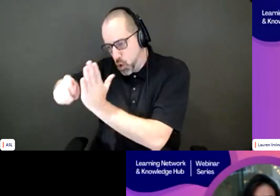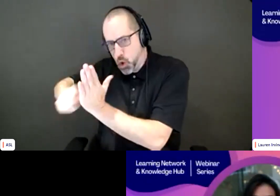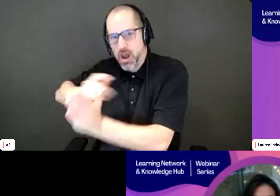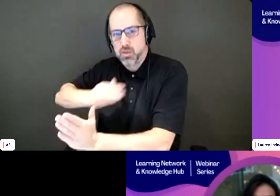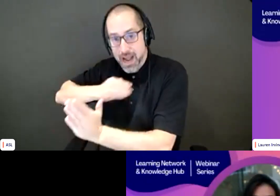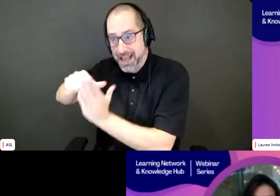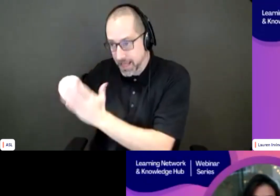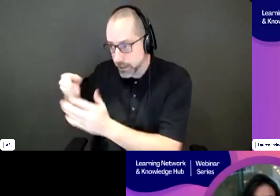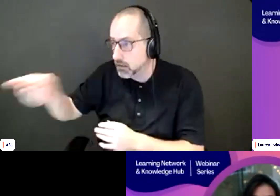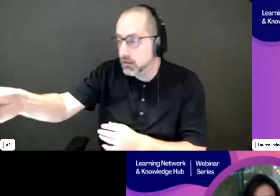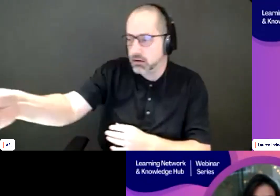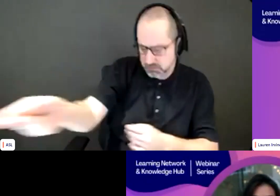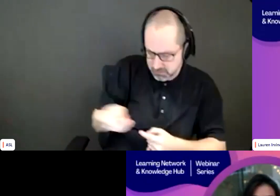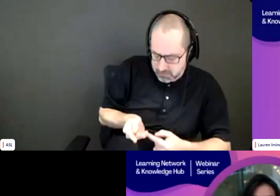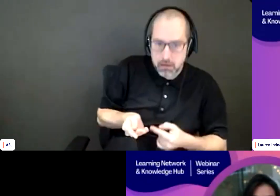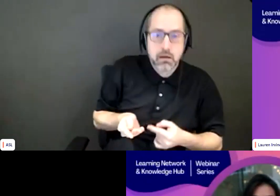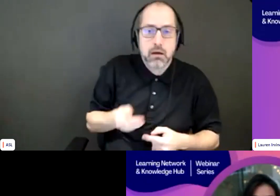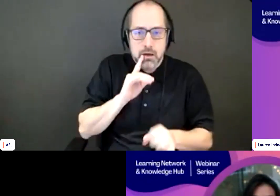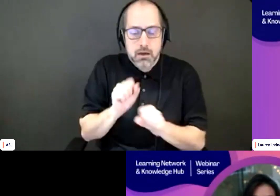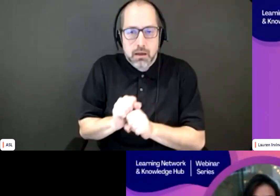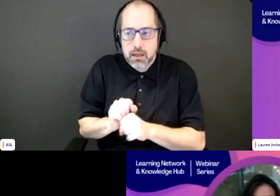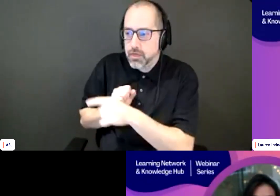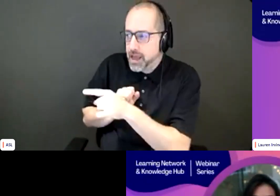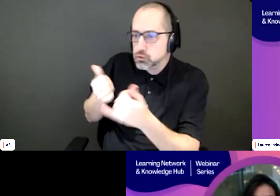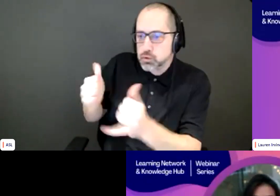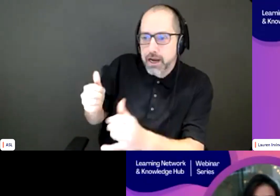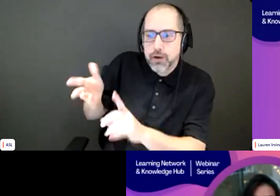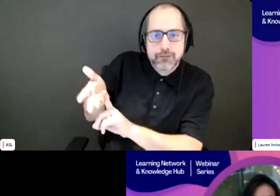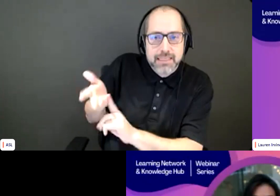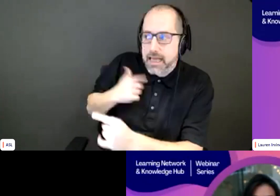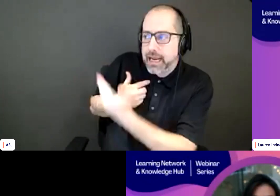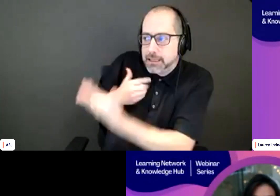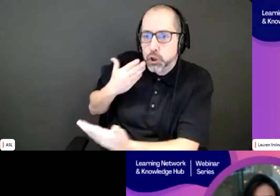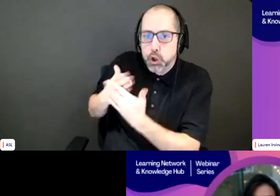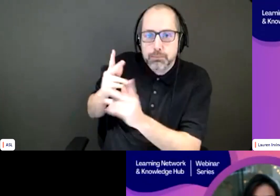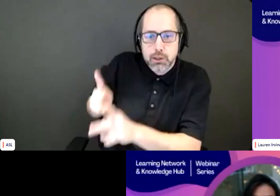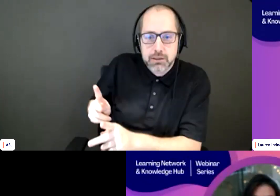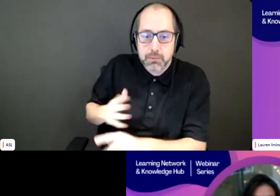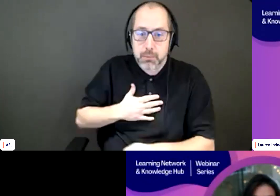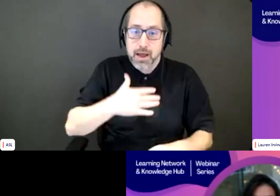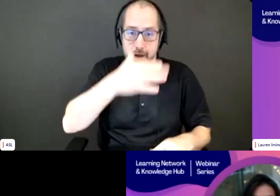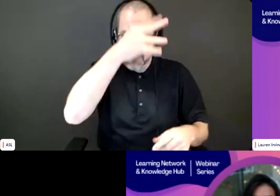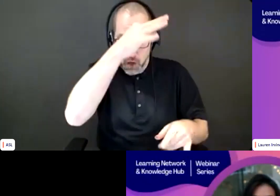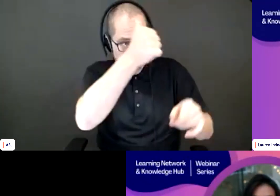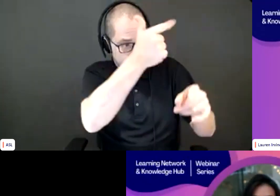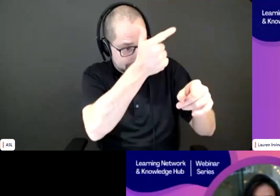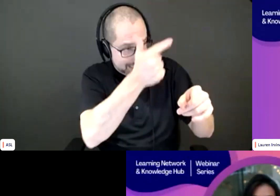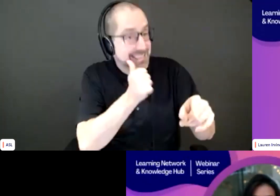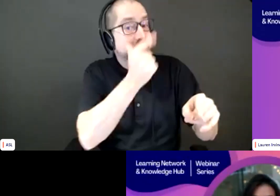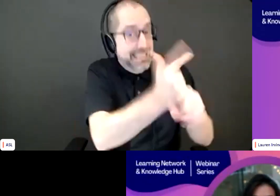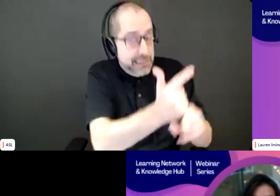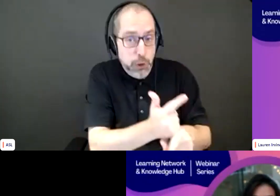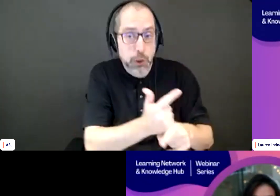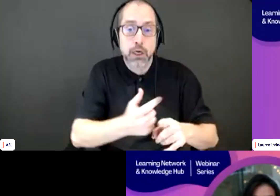menaçante de la part de mon père j'étais là lorsqu'on essaie de me convaincre que mon père est une bonne personne j'étais là lorsque la sœur de mon père